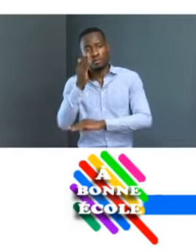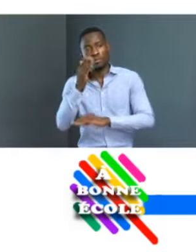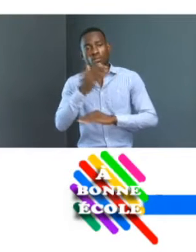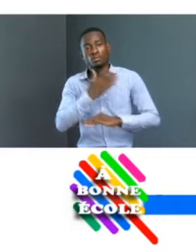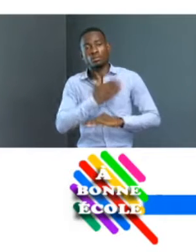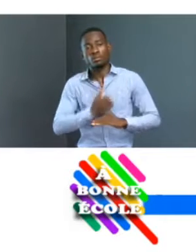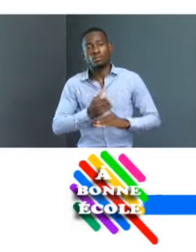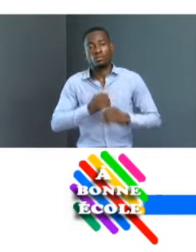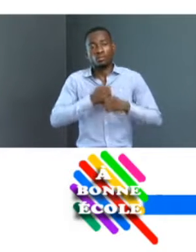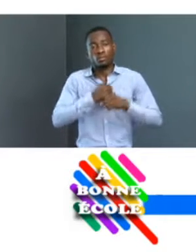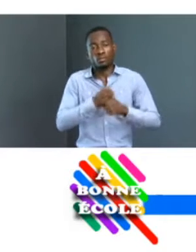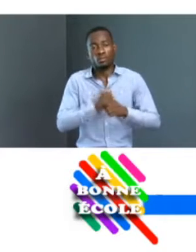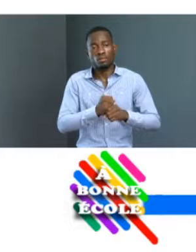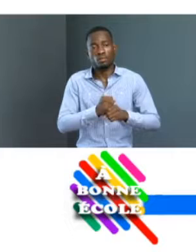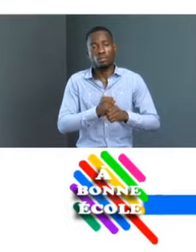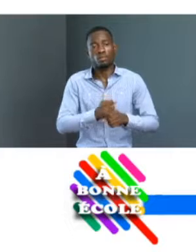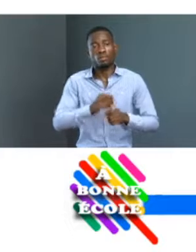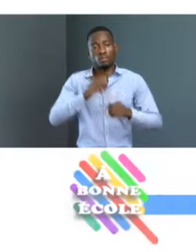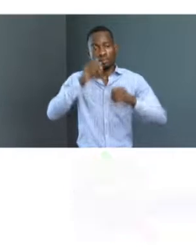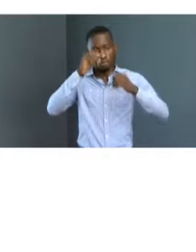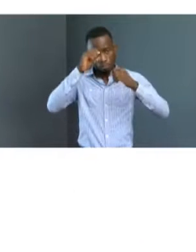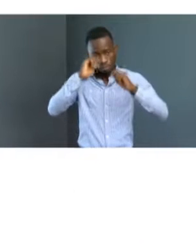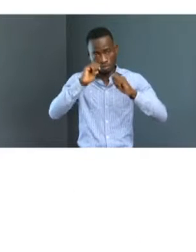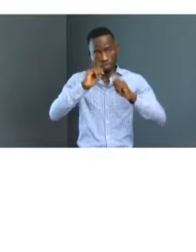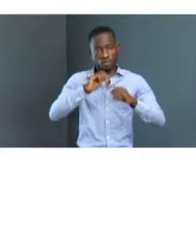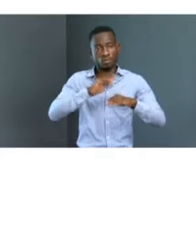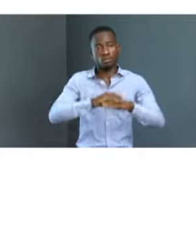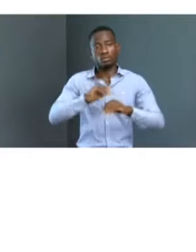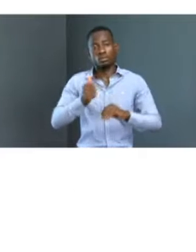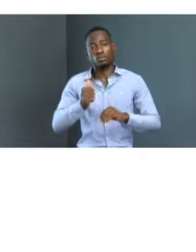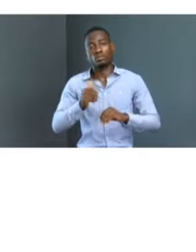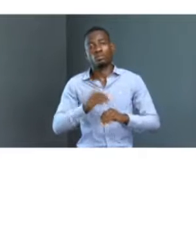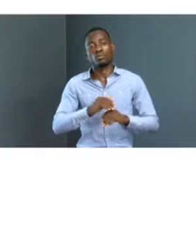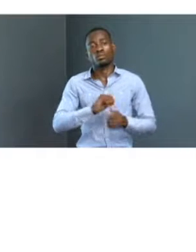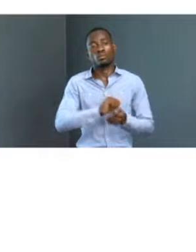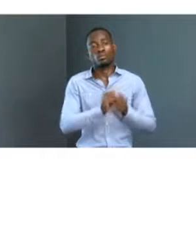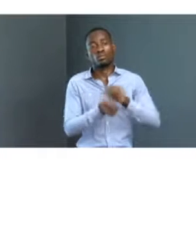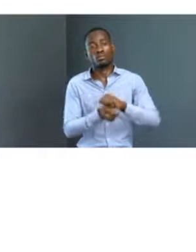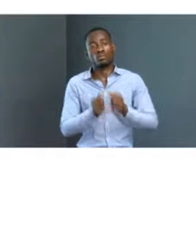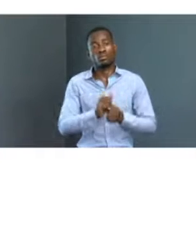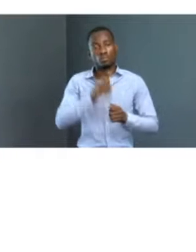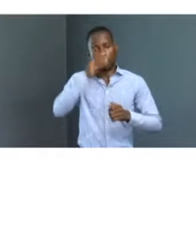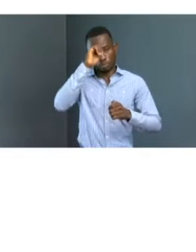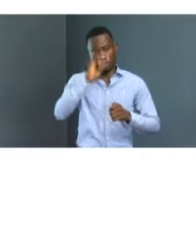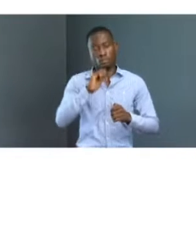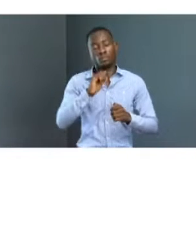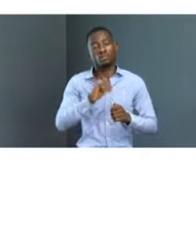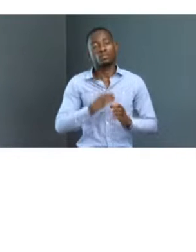et régénération du chapeau d'acétabularia mediterranea sur le rhizoïde d'acétabularia crenulata.